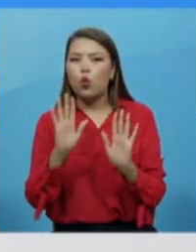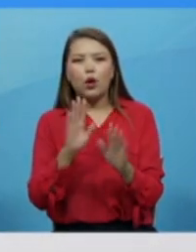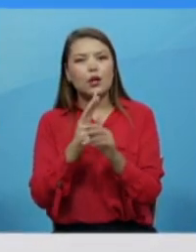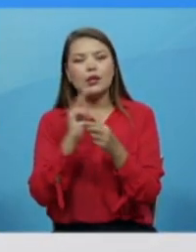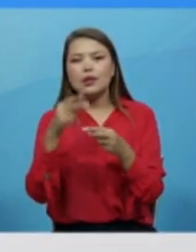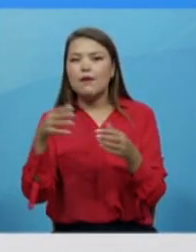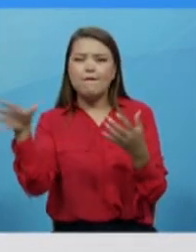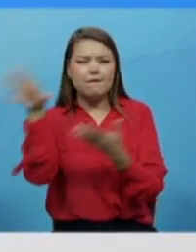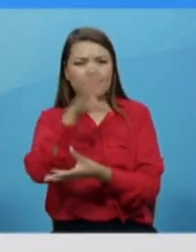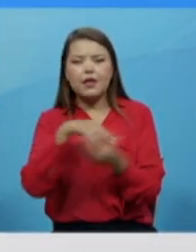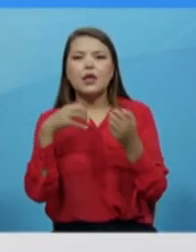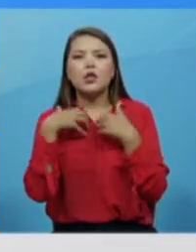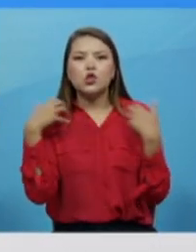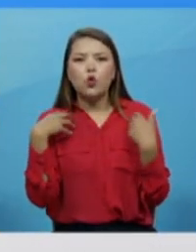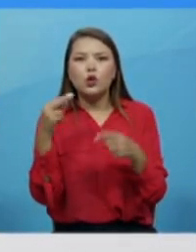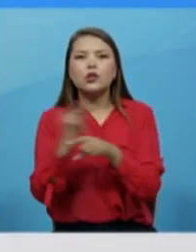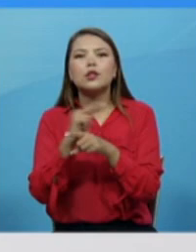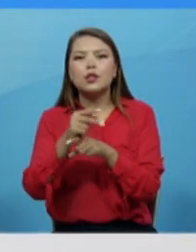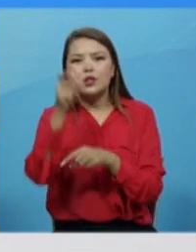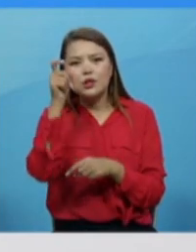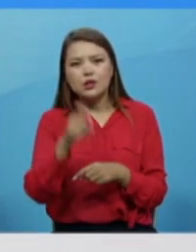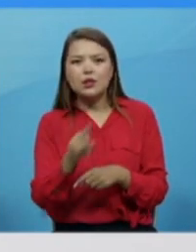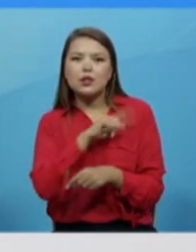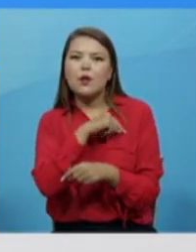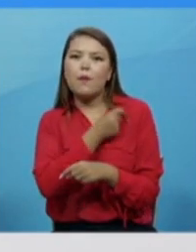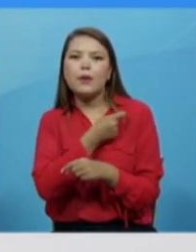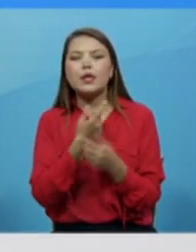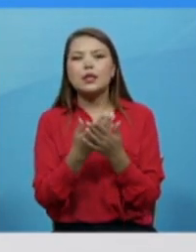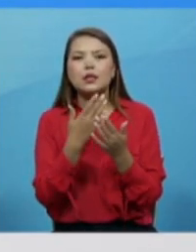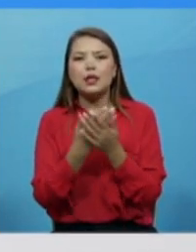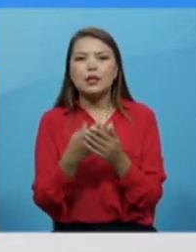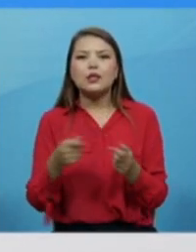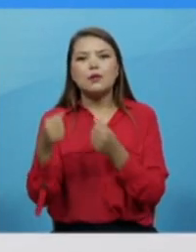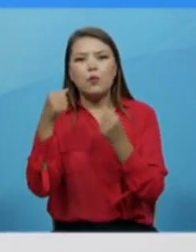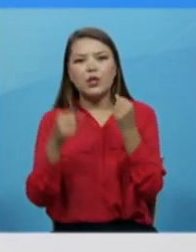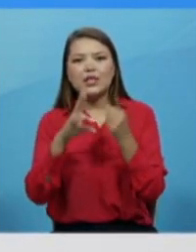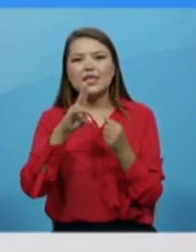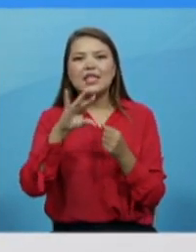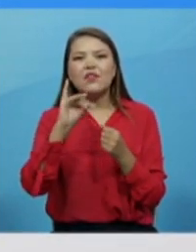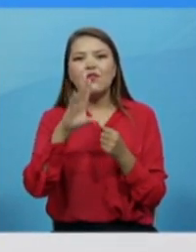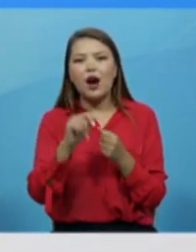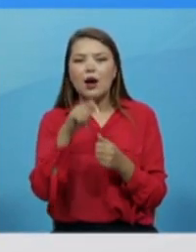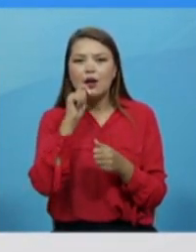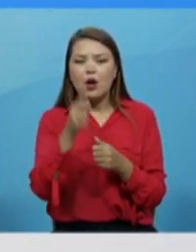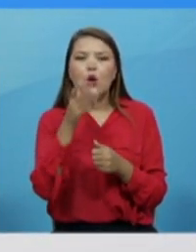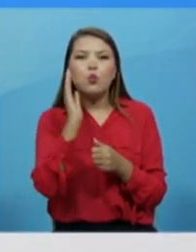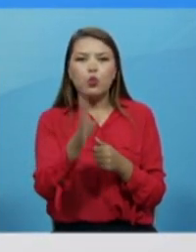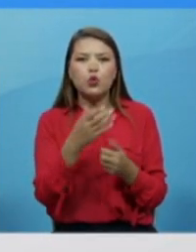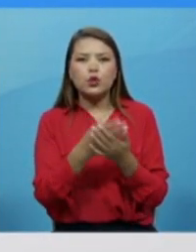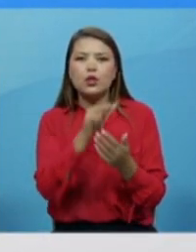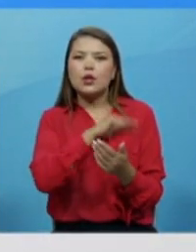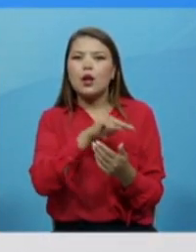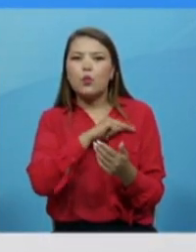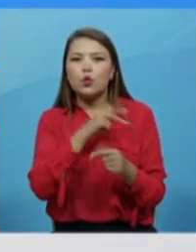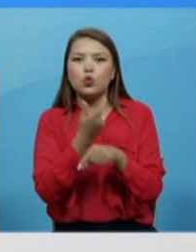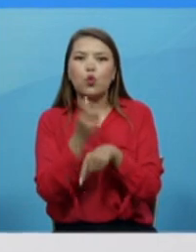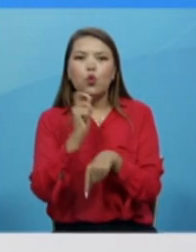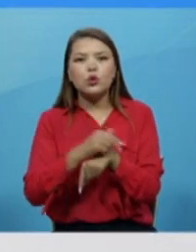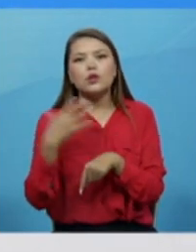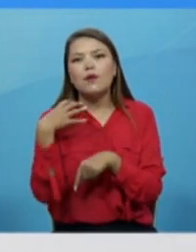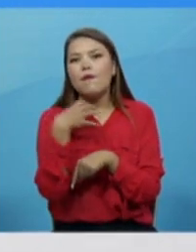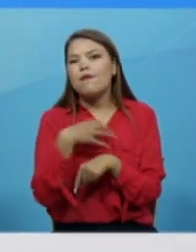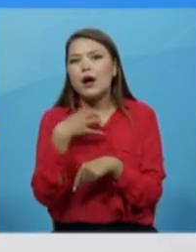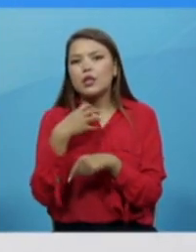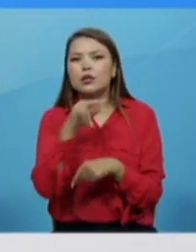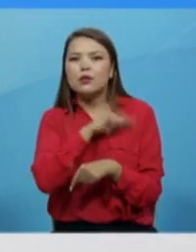бүкіл ветеринарларға сондай Нива көлігін алып беріп жатырмыз. Сіздің жұмысыңыз өте маңызды